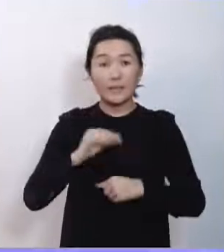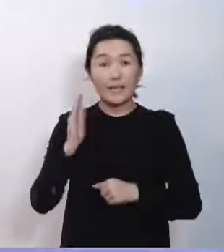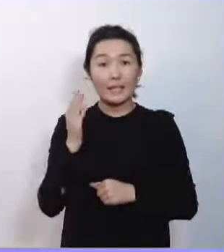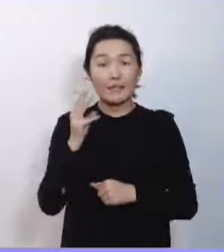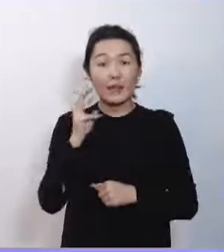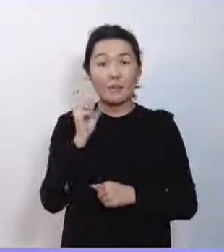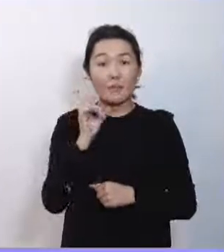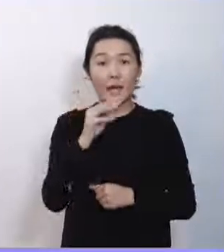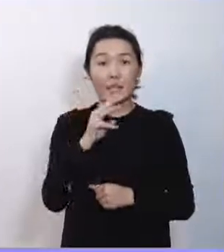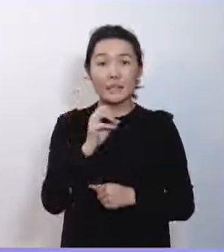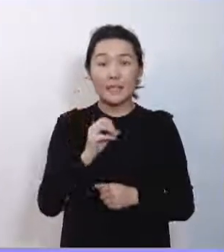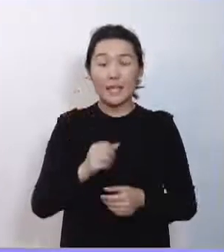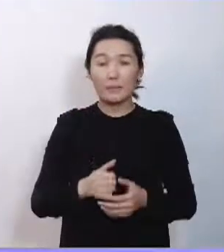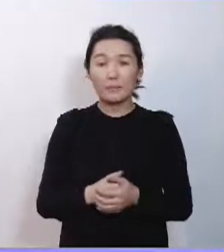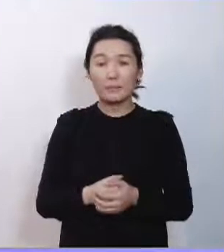марте.